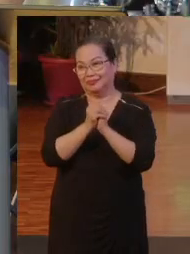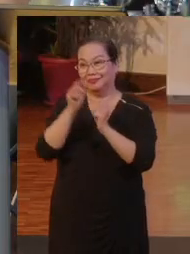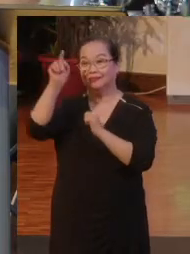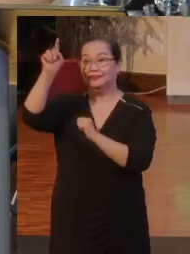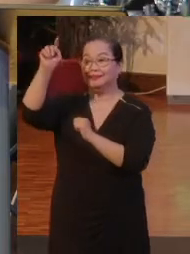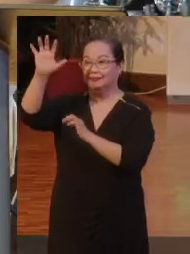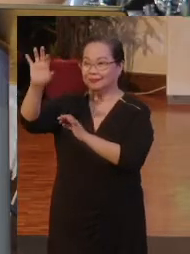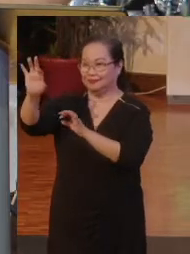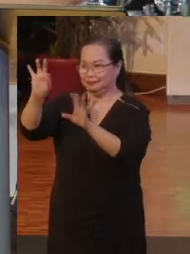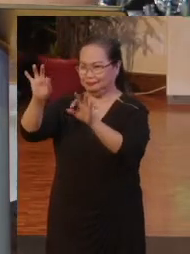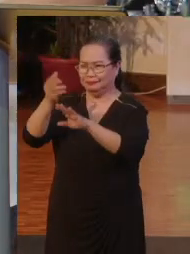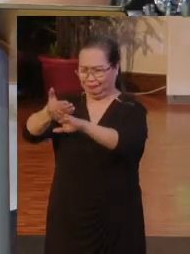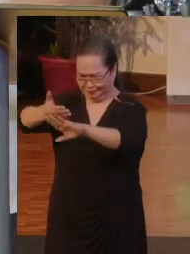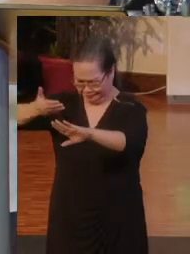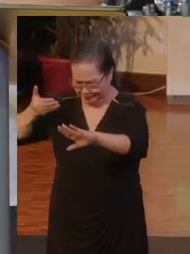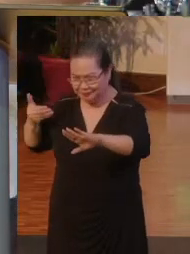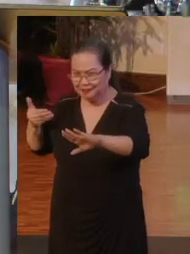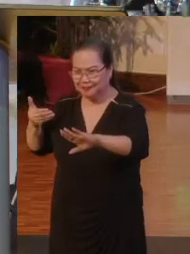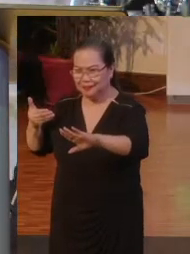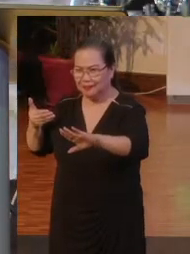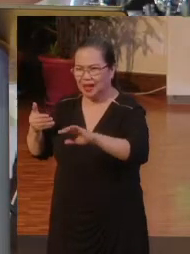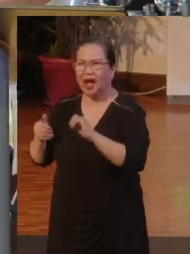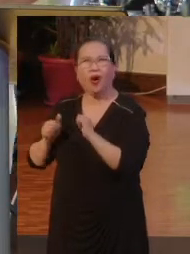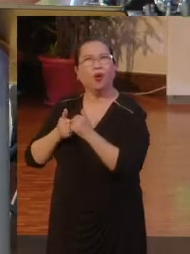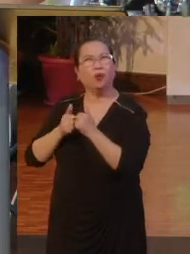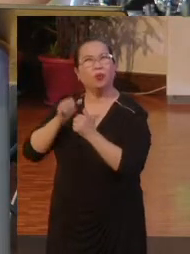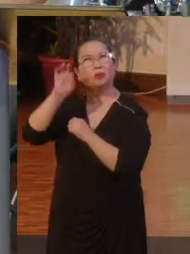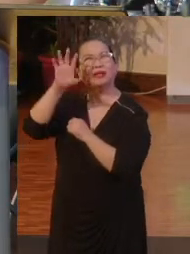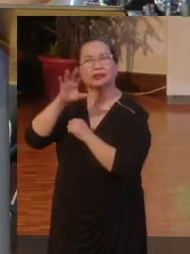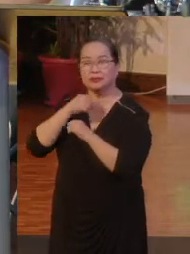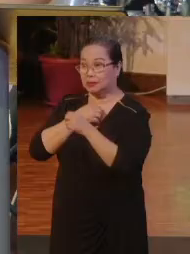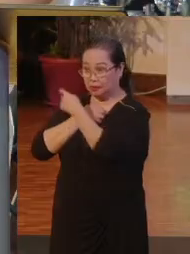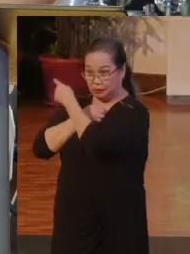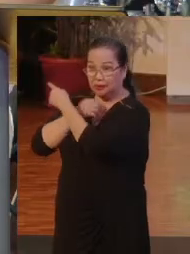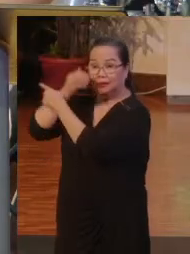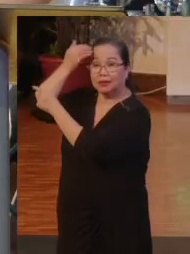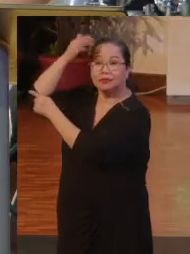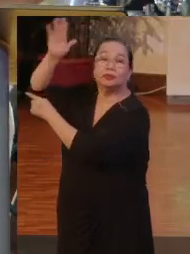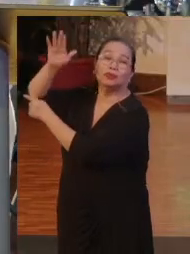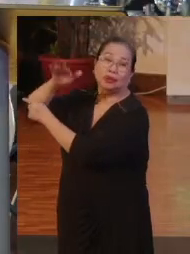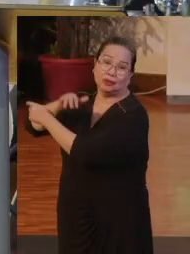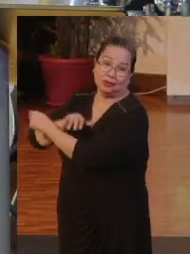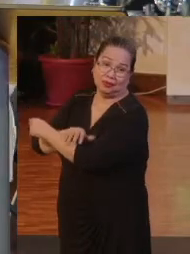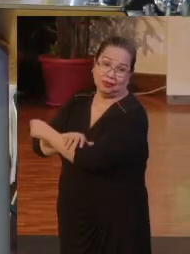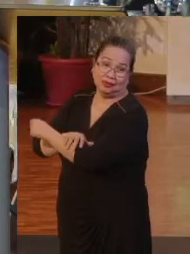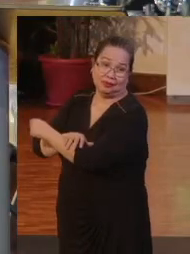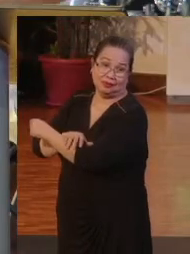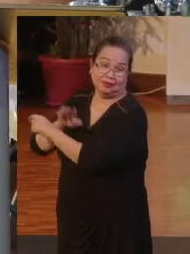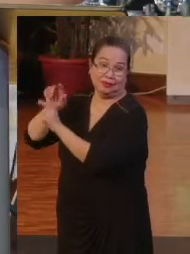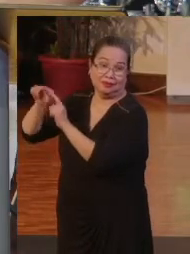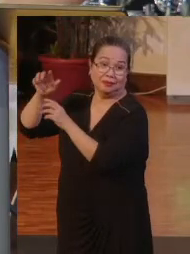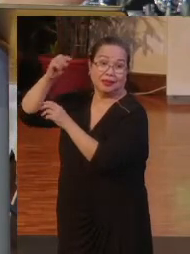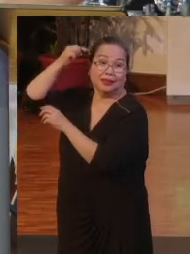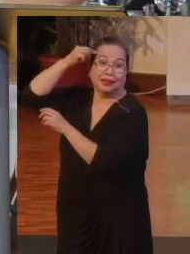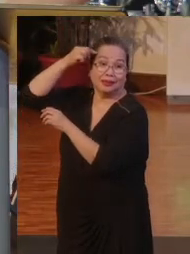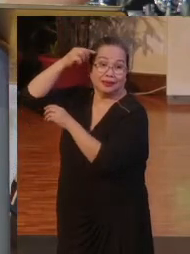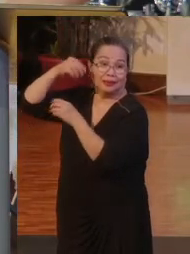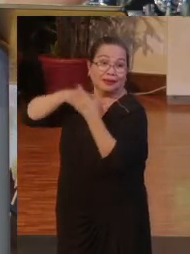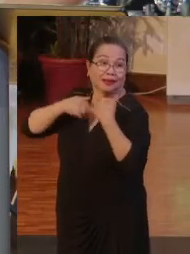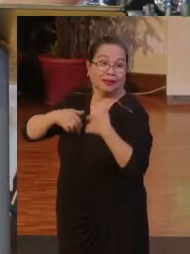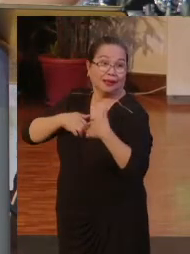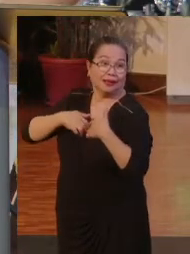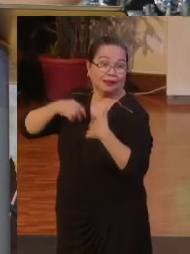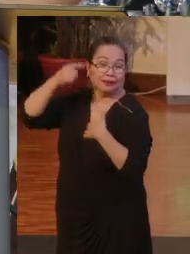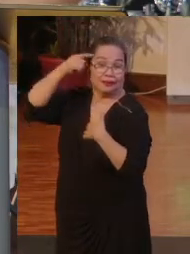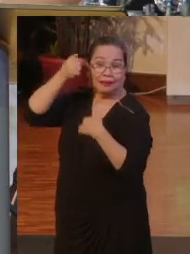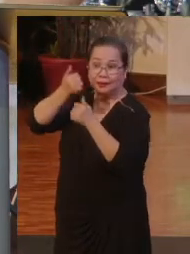Pinili niya tayo before the foundation of the world. Paano ba yung pastor? Hindi ko alam. Pero nasa isip at puso ng Diyos,